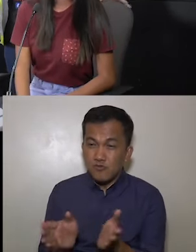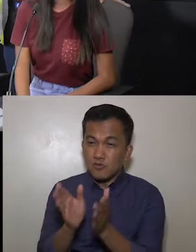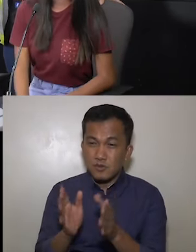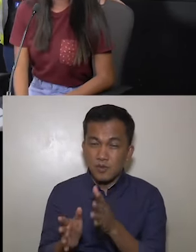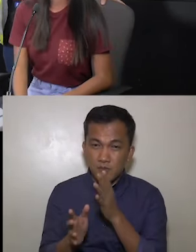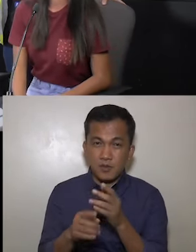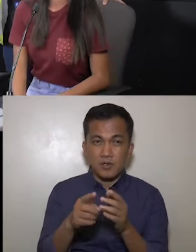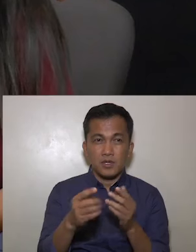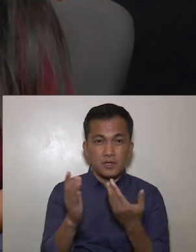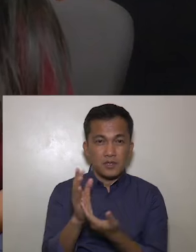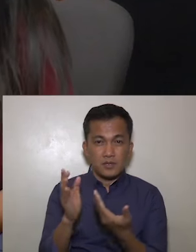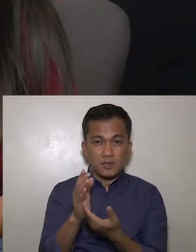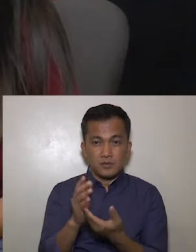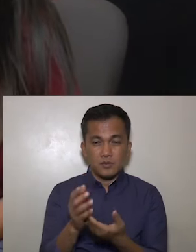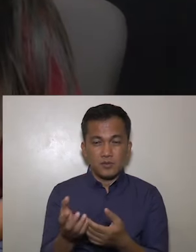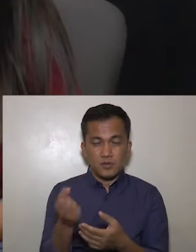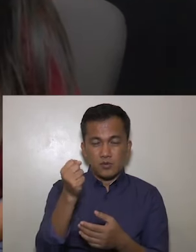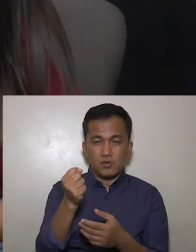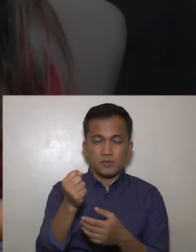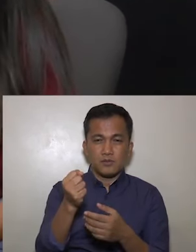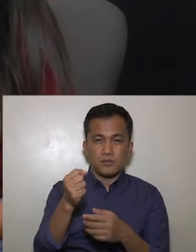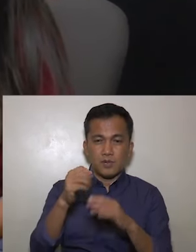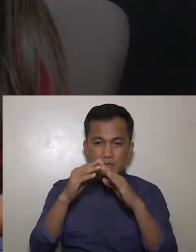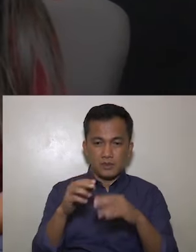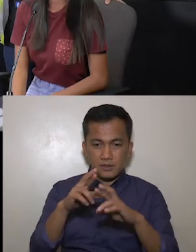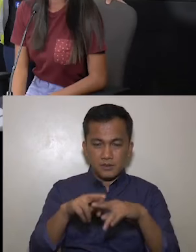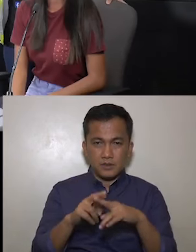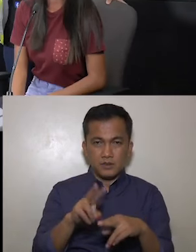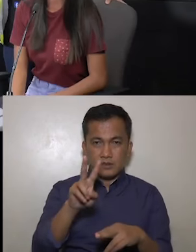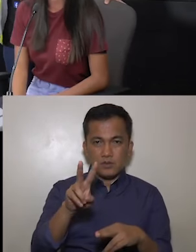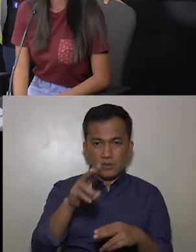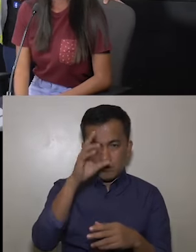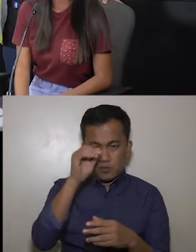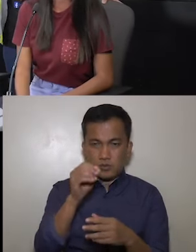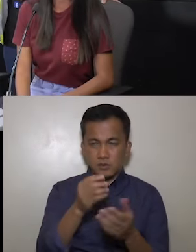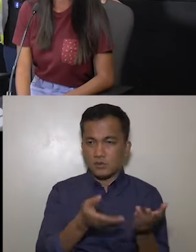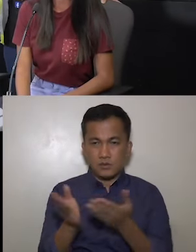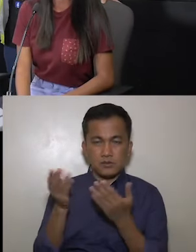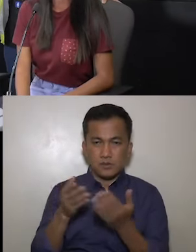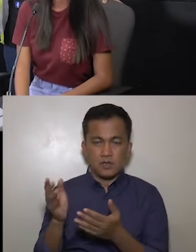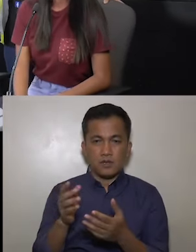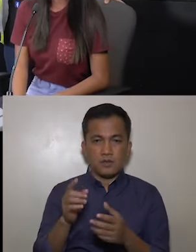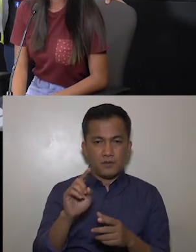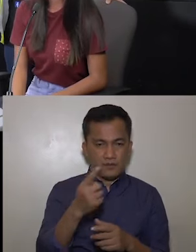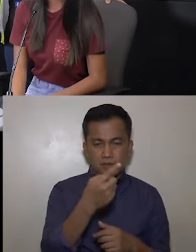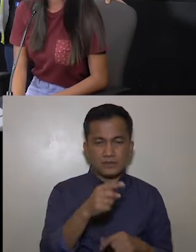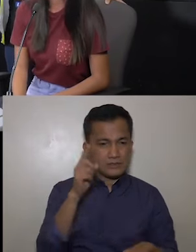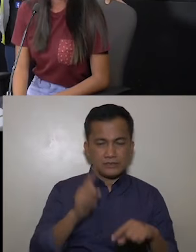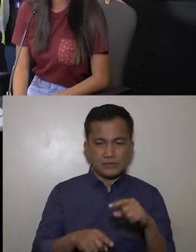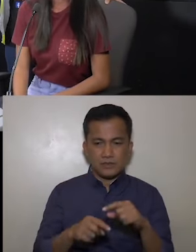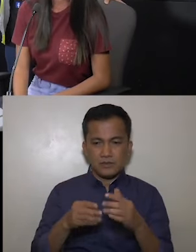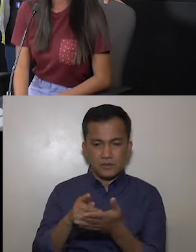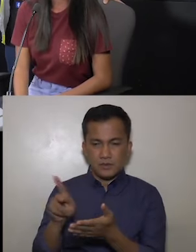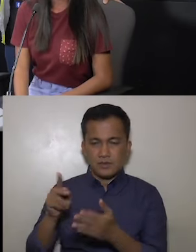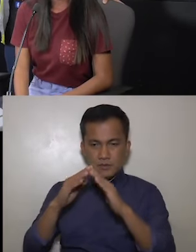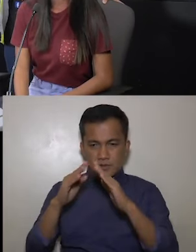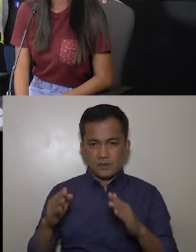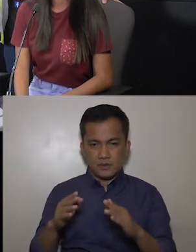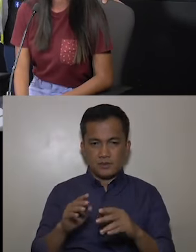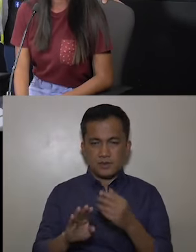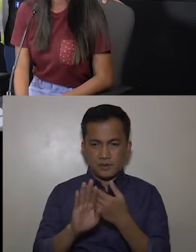May ebidensya kami, mismong yung may-ari ng bahay na nirerentahan nyo. Dalawa pa nga doon yung lalaki na pinunta niya doon eh. Yung una, hindi kayang bayaran